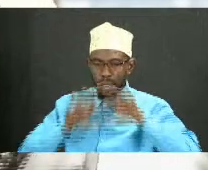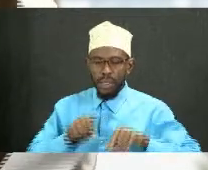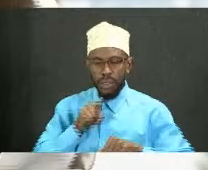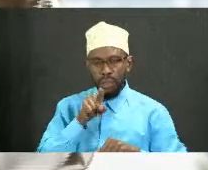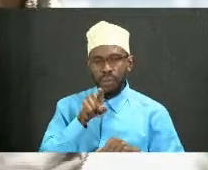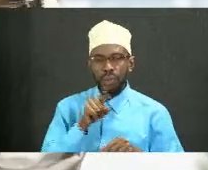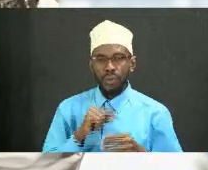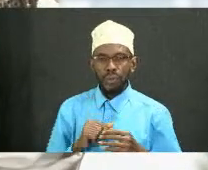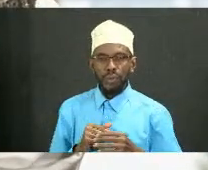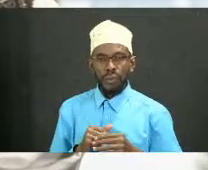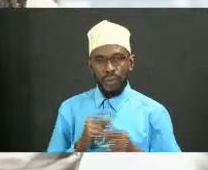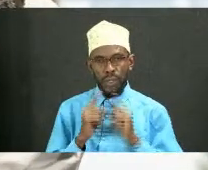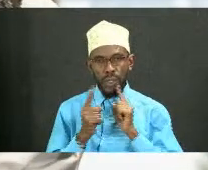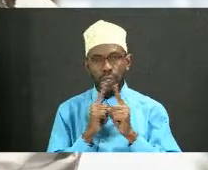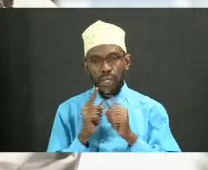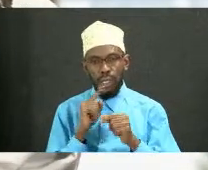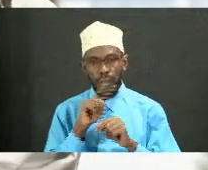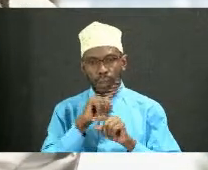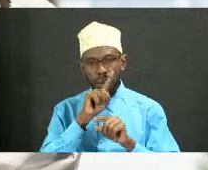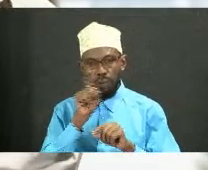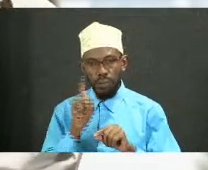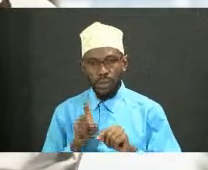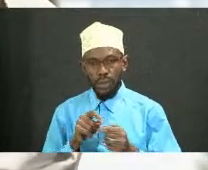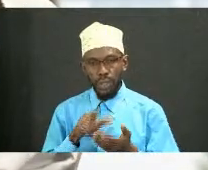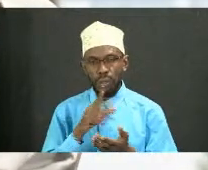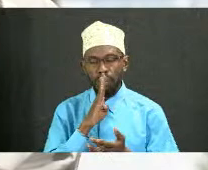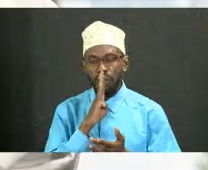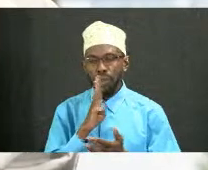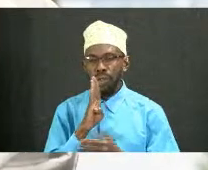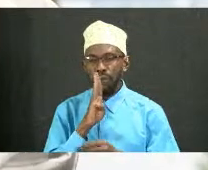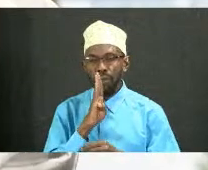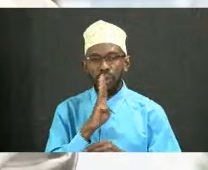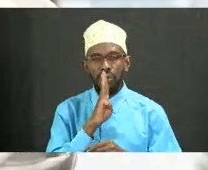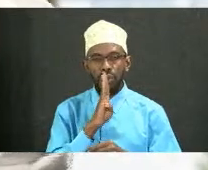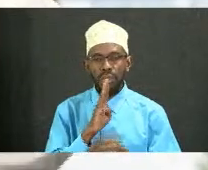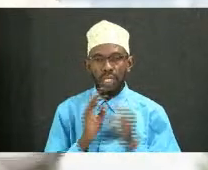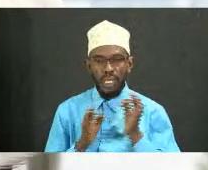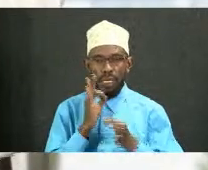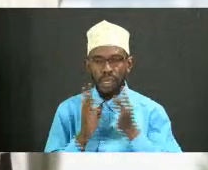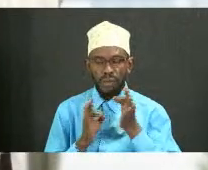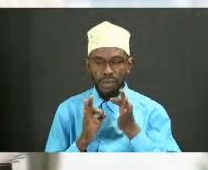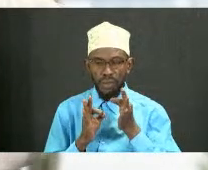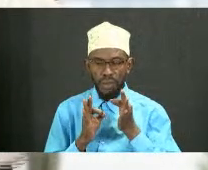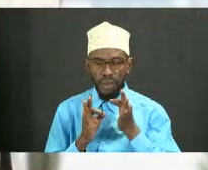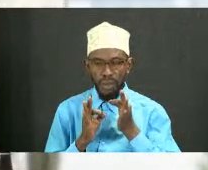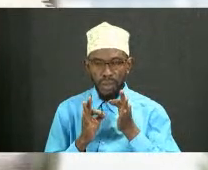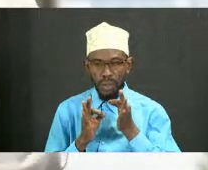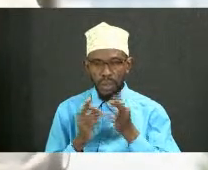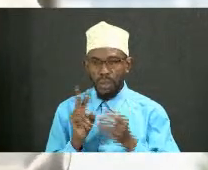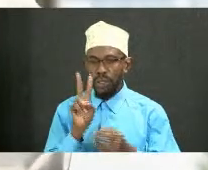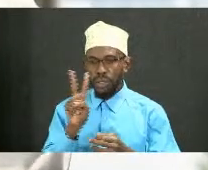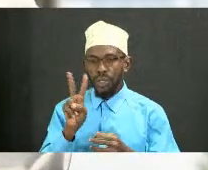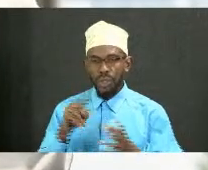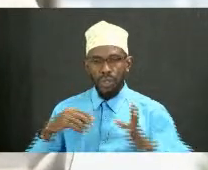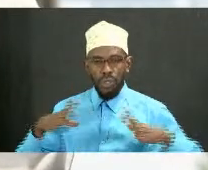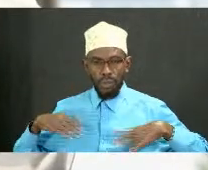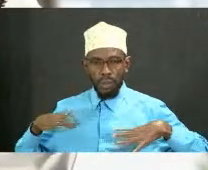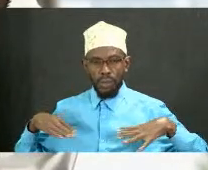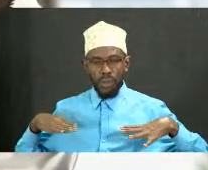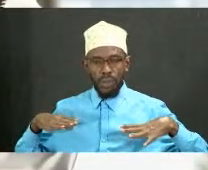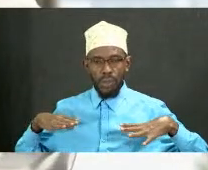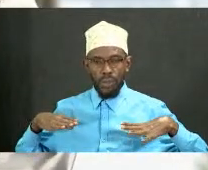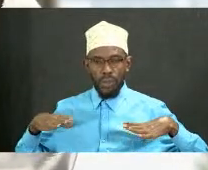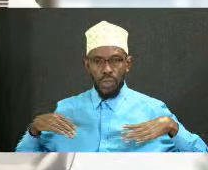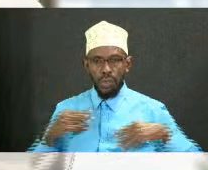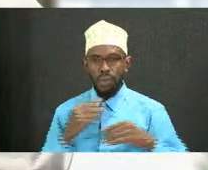Nilikuwa nazungumzia swala la madeni. Lau tukichukua watu wawili mfano,